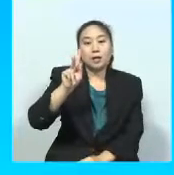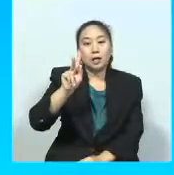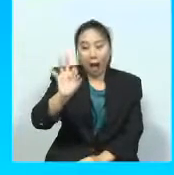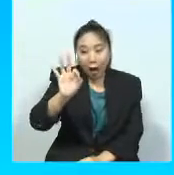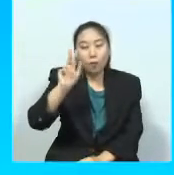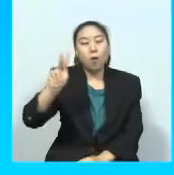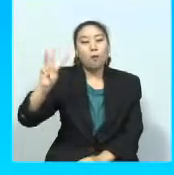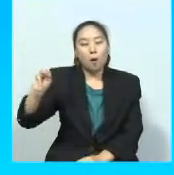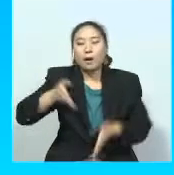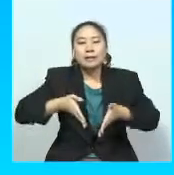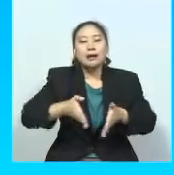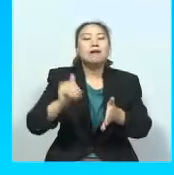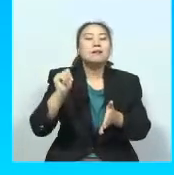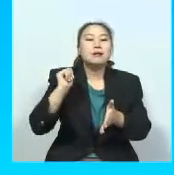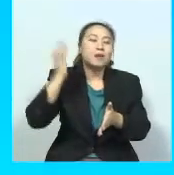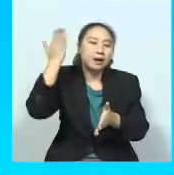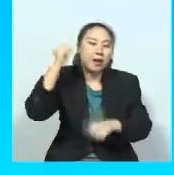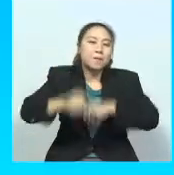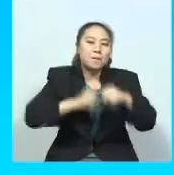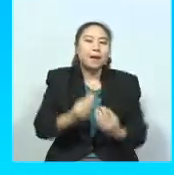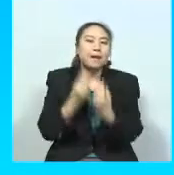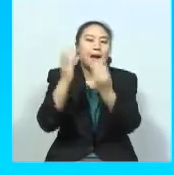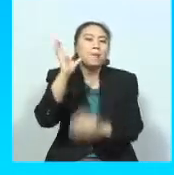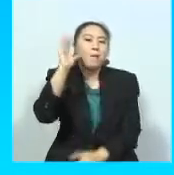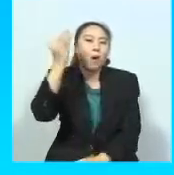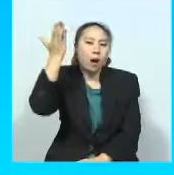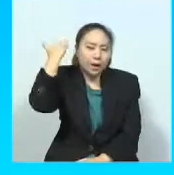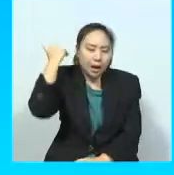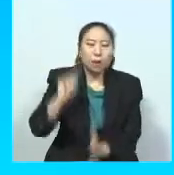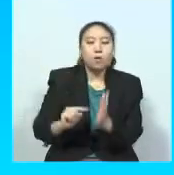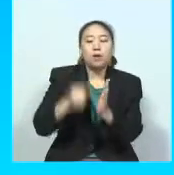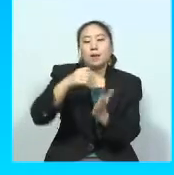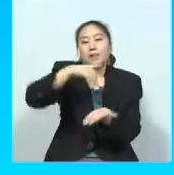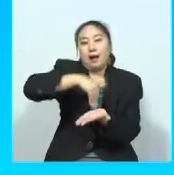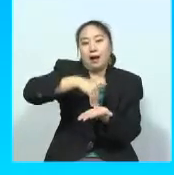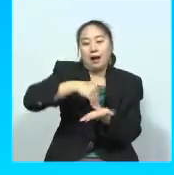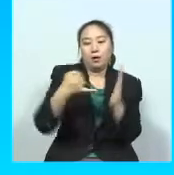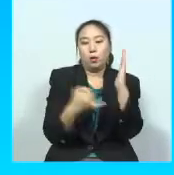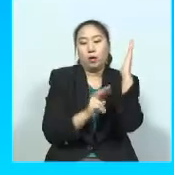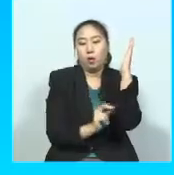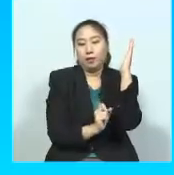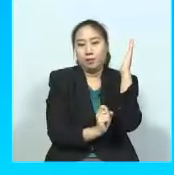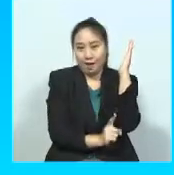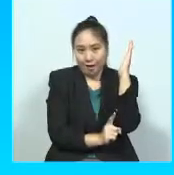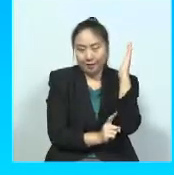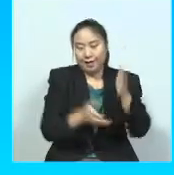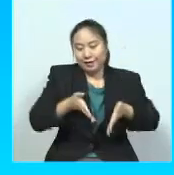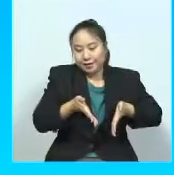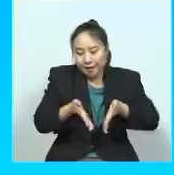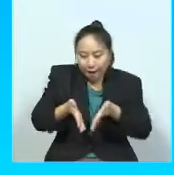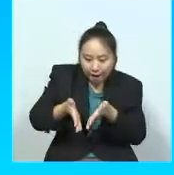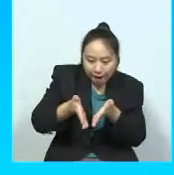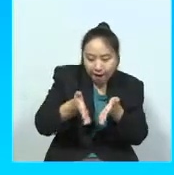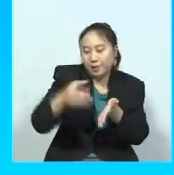นทางเดิมนะที่เคยปั่น Bike for Dad มีจุดเริ่มต้นอยู่ที่ศาลากลางจังหวัดนครศรีธรรมราชตลอดเส้นทางก็จ